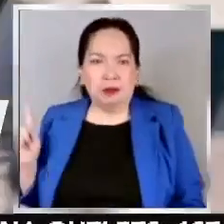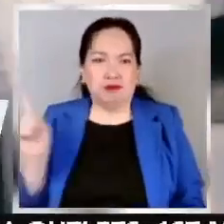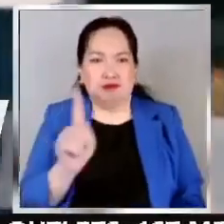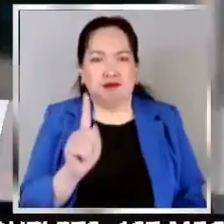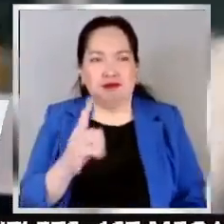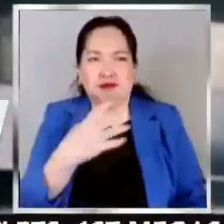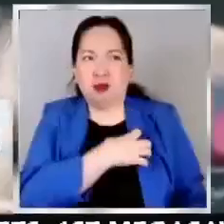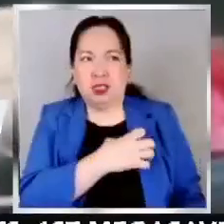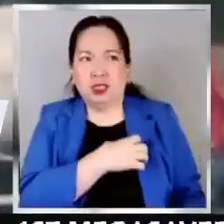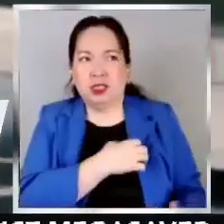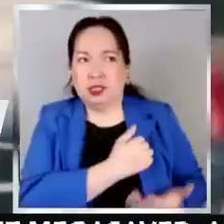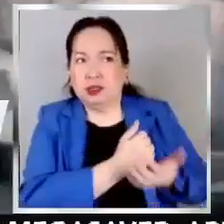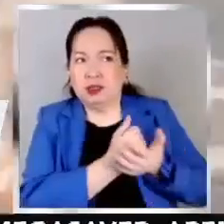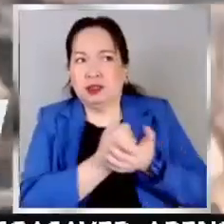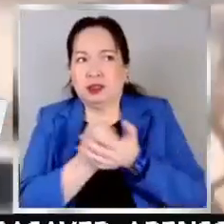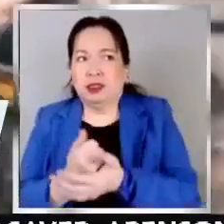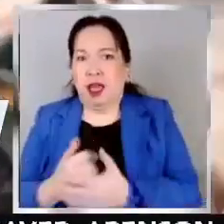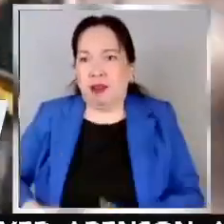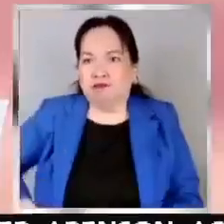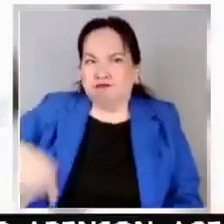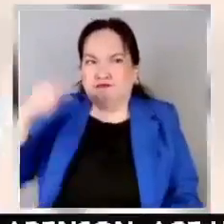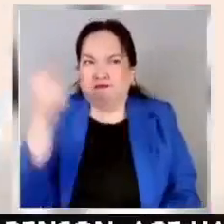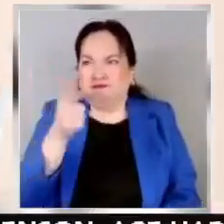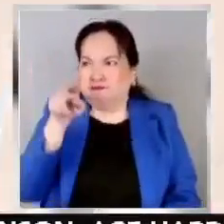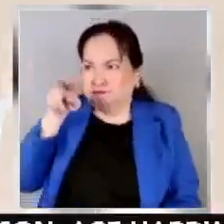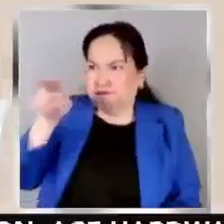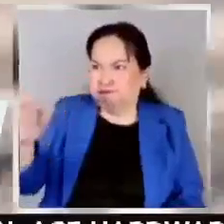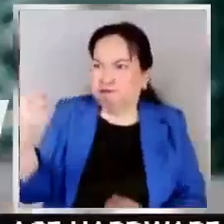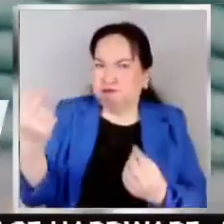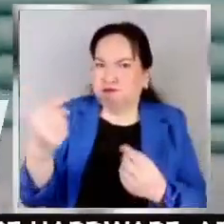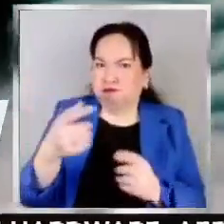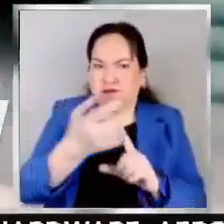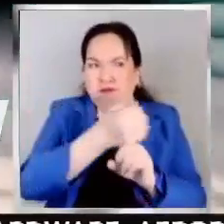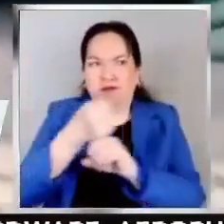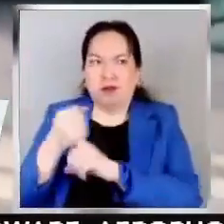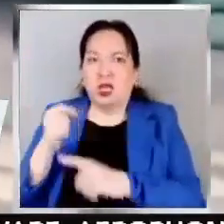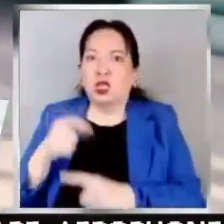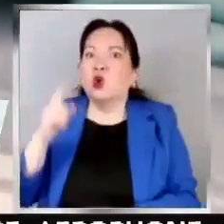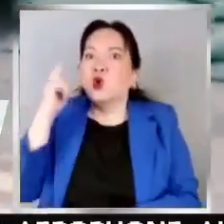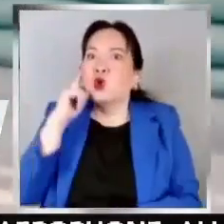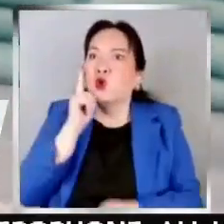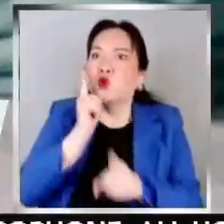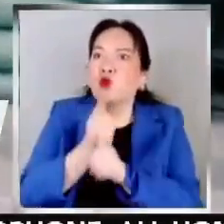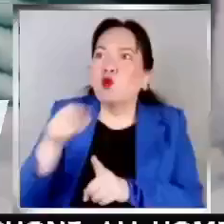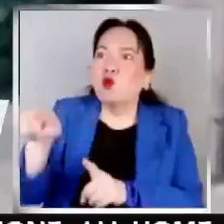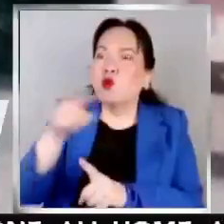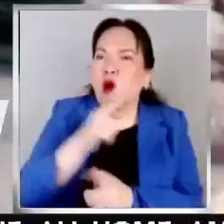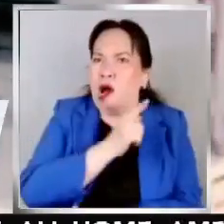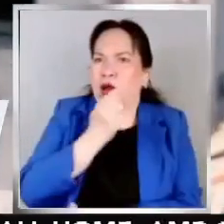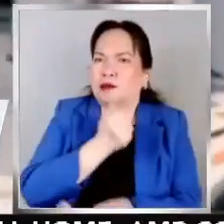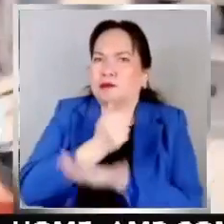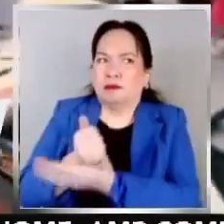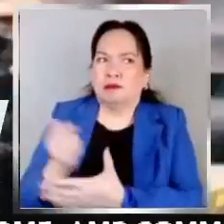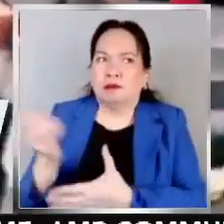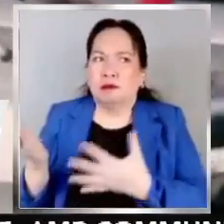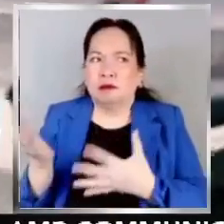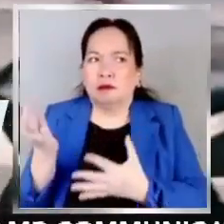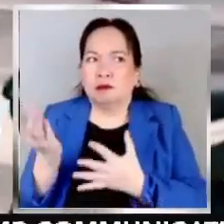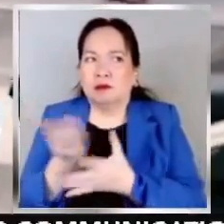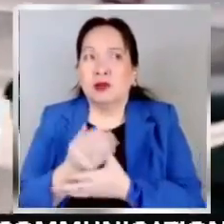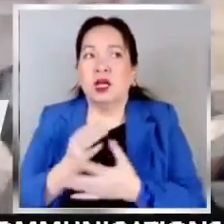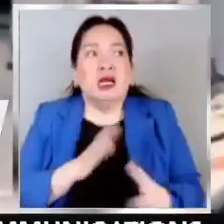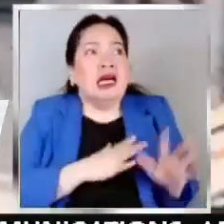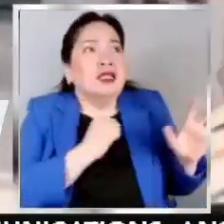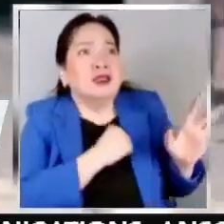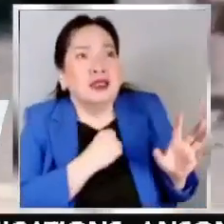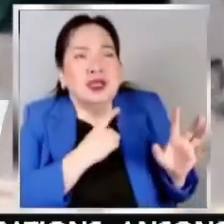Isang lalaki na may baril ang nakasaksi sa kanilang ginawa at tinakalang totohanan yun. Prank lang kuya! Oh my God, sorry po kuya!